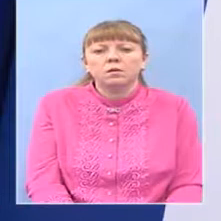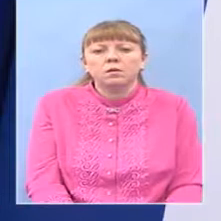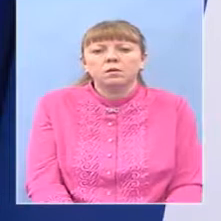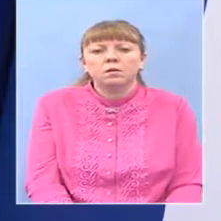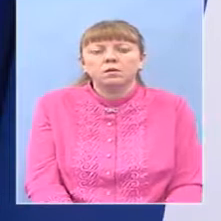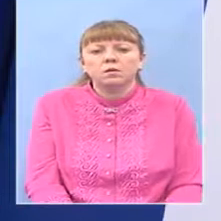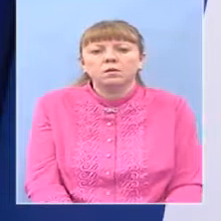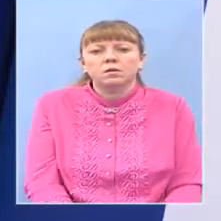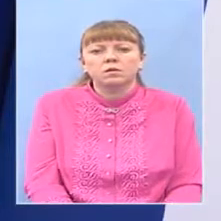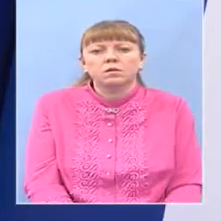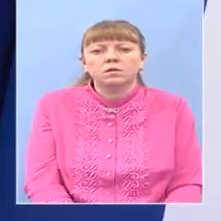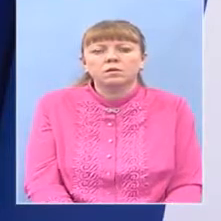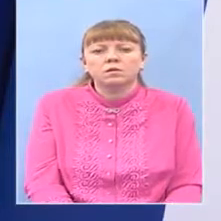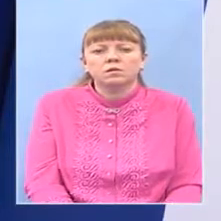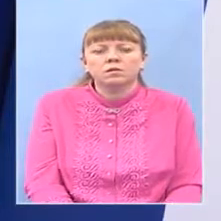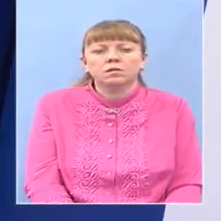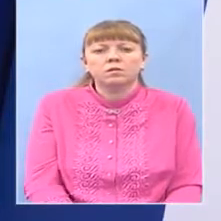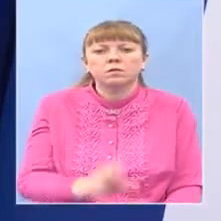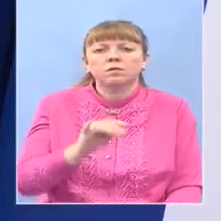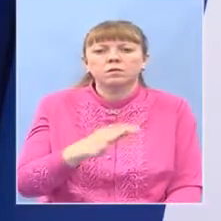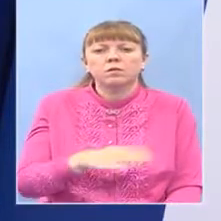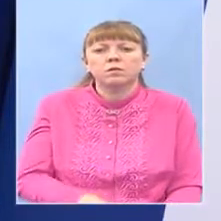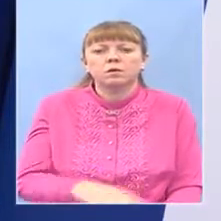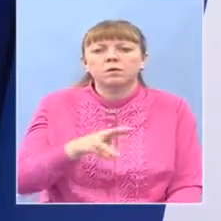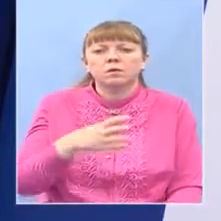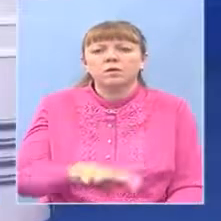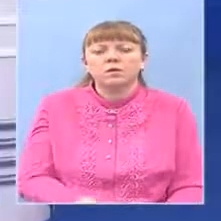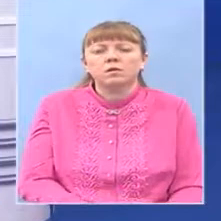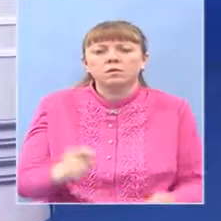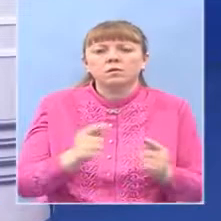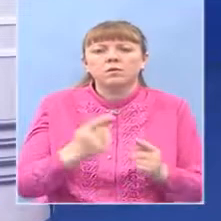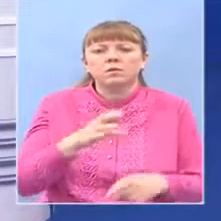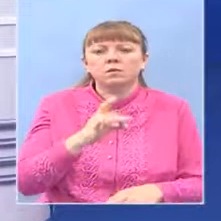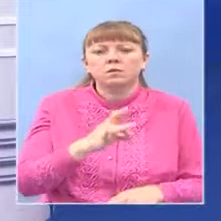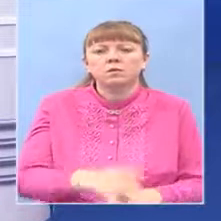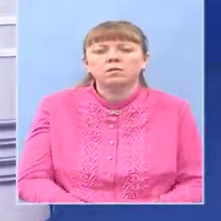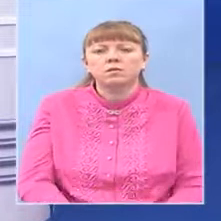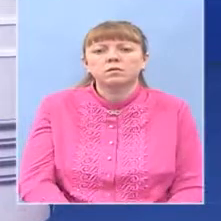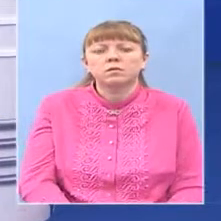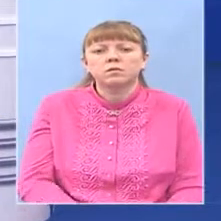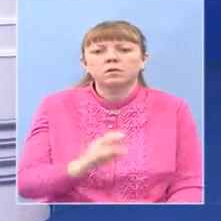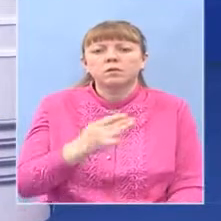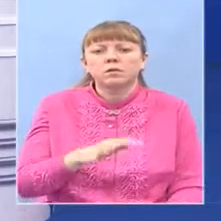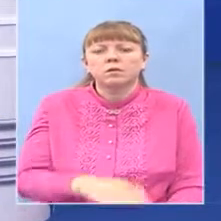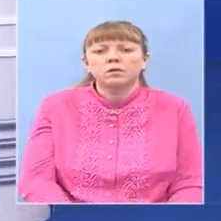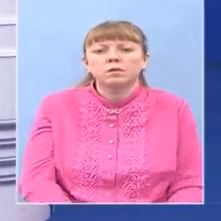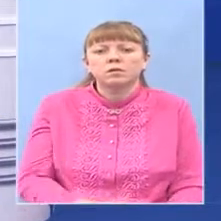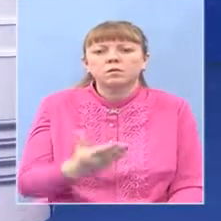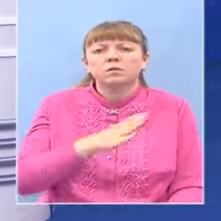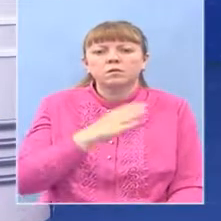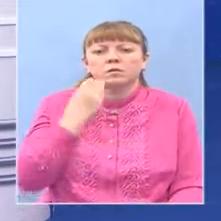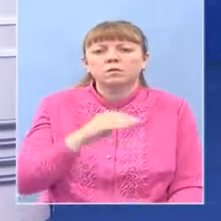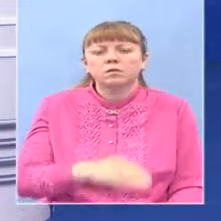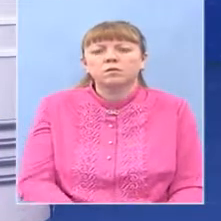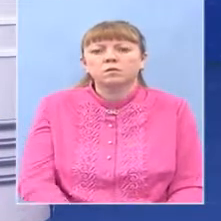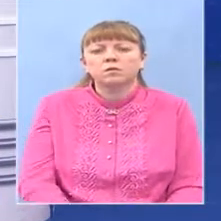остается практически уже минута. Ну, вот тенденция в сторону уточнение индикаторов, тенденция к тому, чтобы они были более